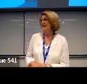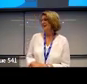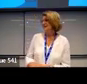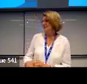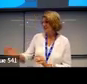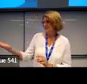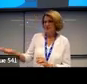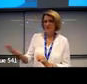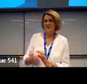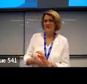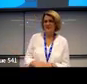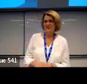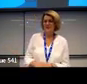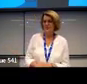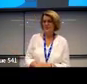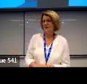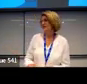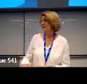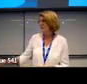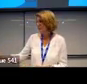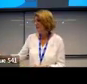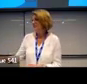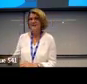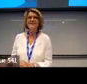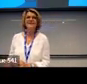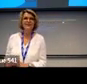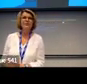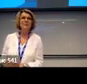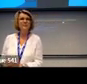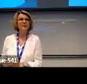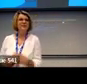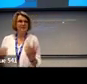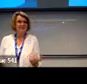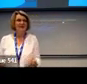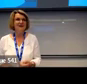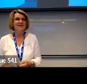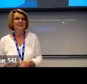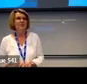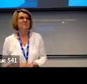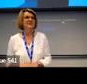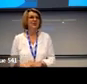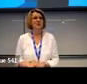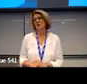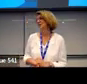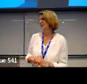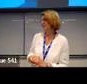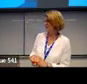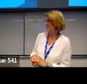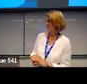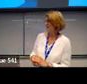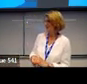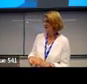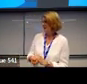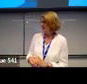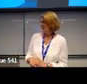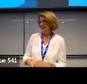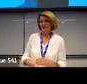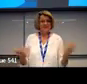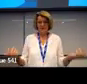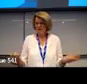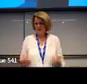commerciale. Il y en a de toutes sortes. Il y a même Wikiversité où on peut démarrer des projets pédagogiques de toutes